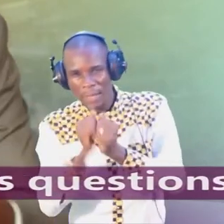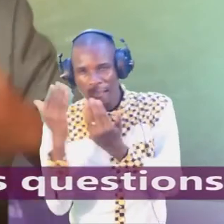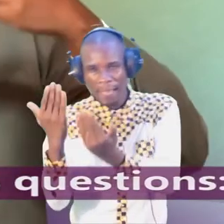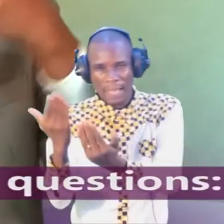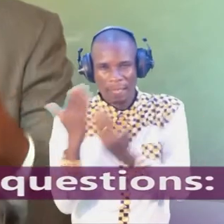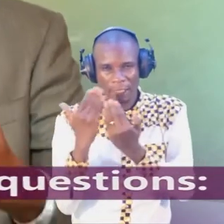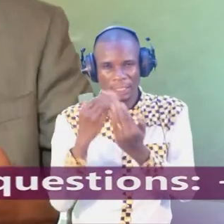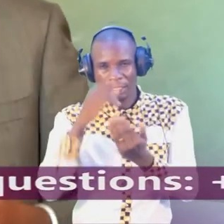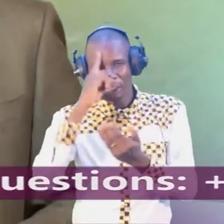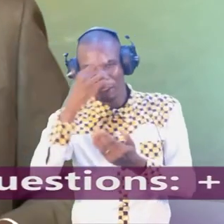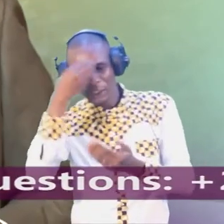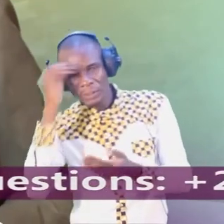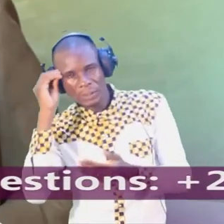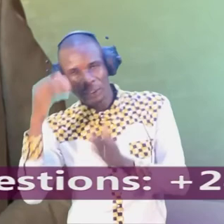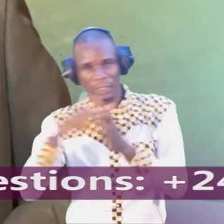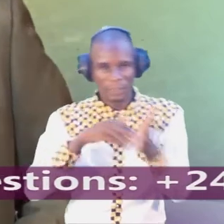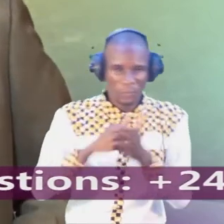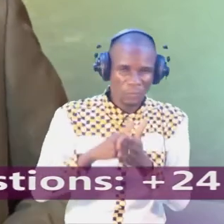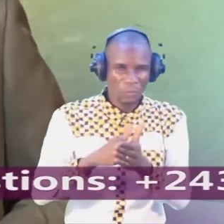watu unaipunguza.